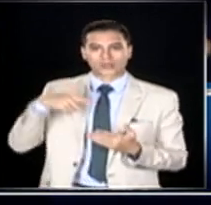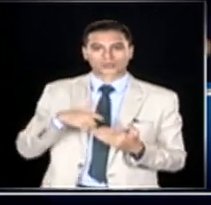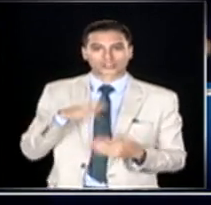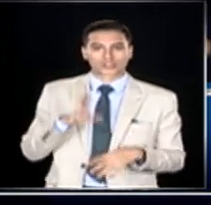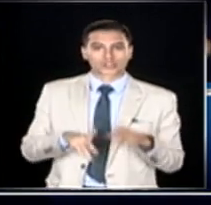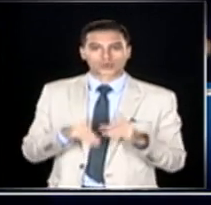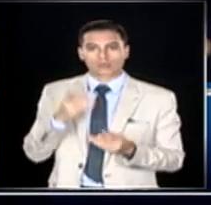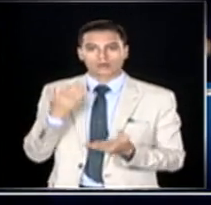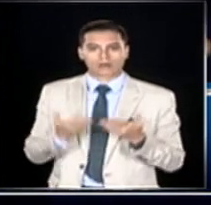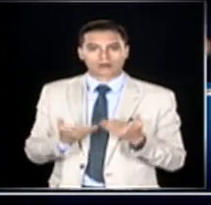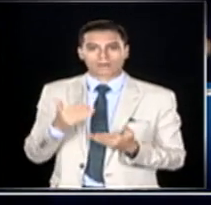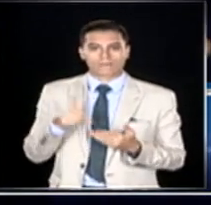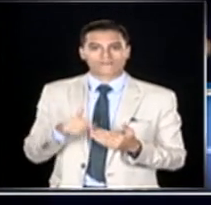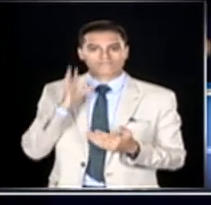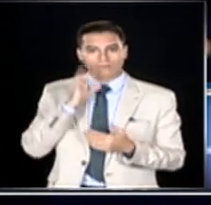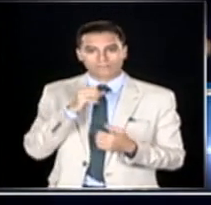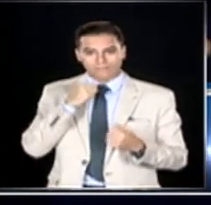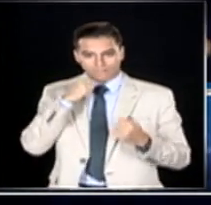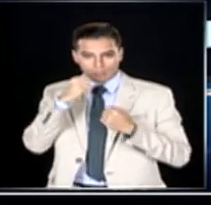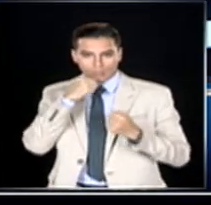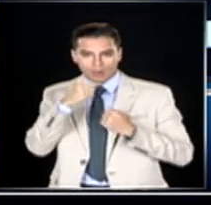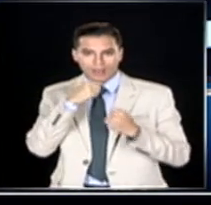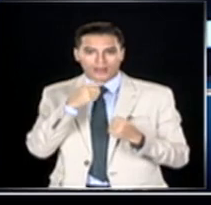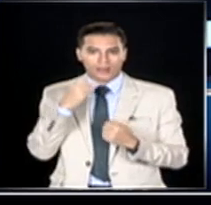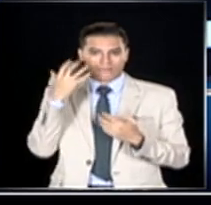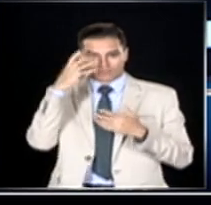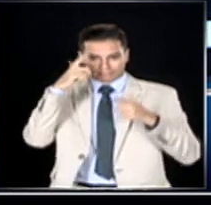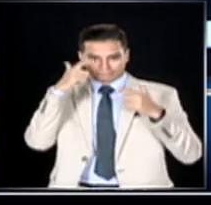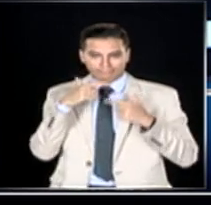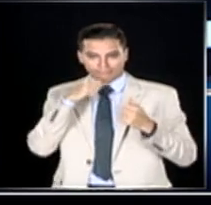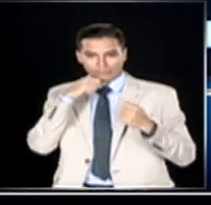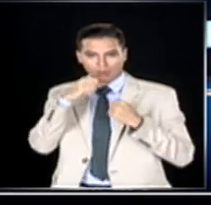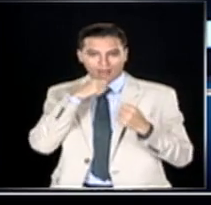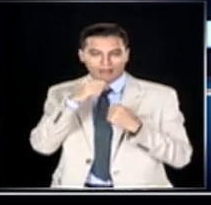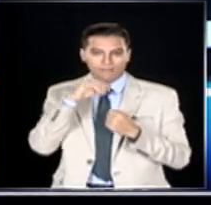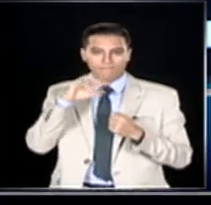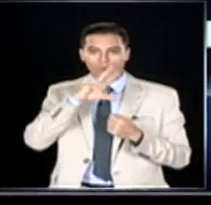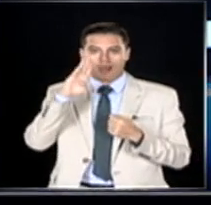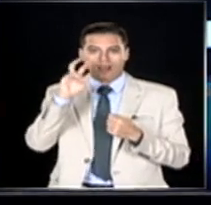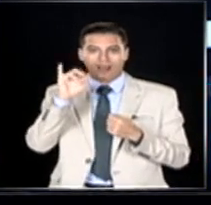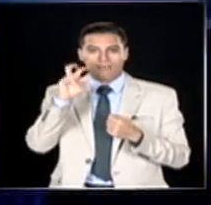جرام في الملاكمة، والبطولة كانت في تركيا،